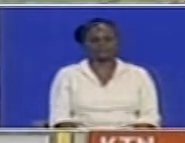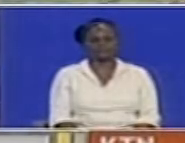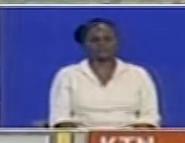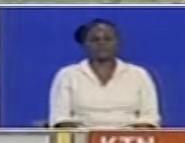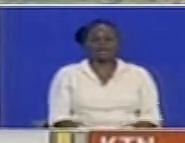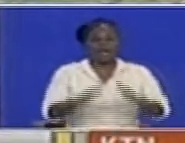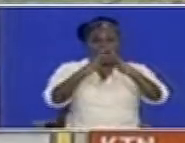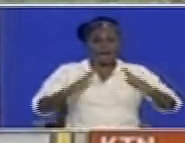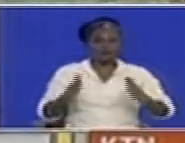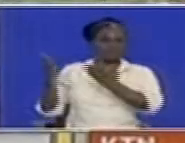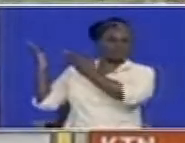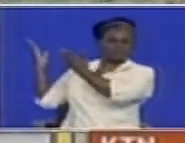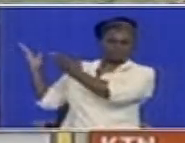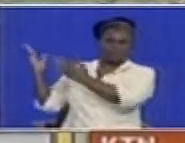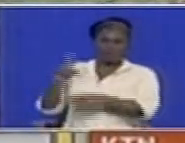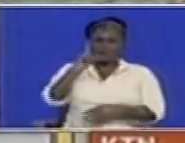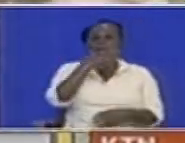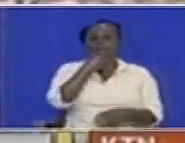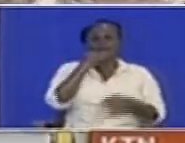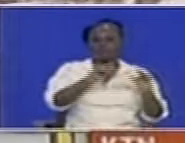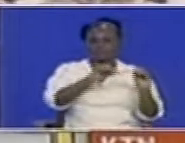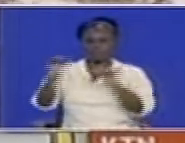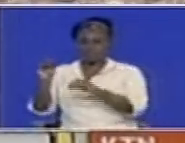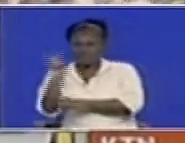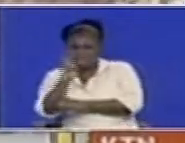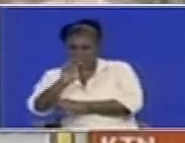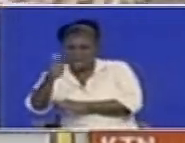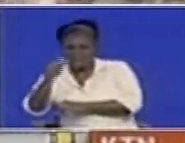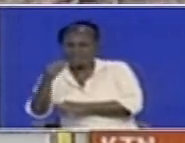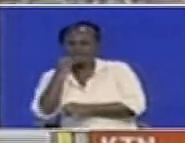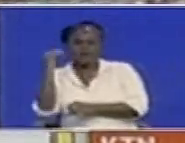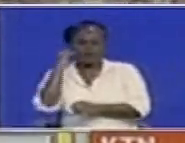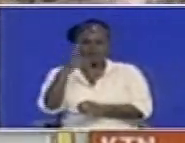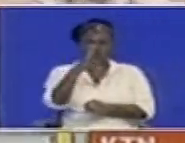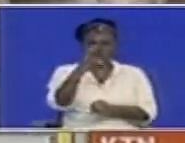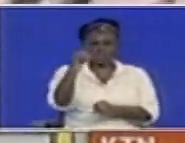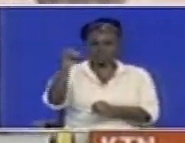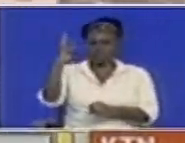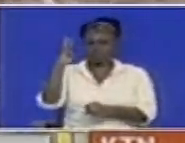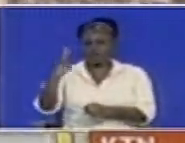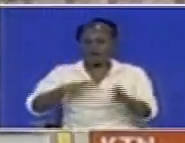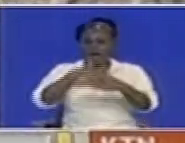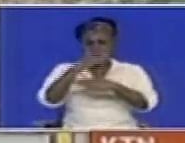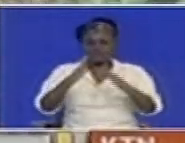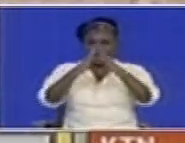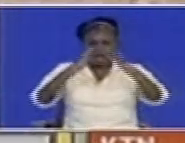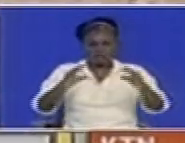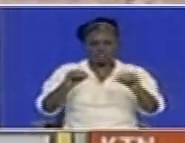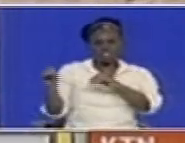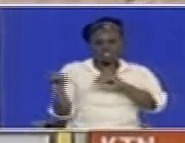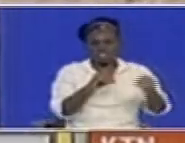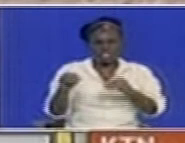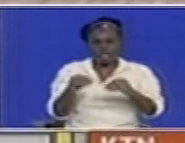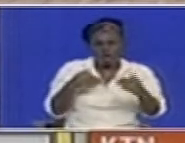Nyumba hii ni ya jamaa mmoja anayedaiwa kuhama na kutafuta makao mapya mwaka 2004 baada ya nyumba yake kutingisika kiasi cha